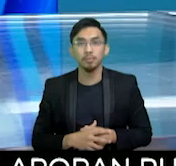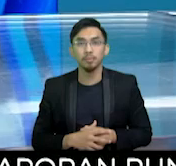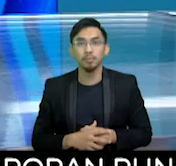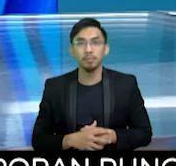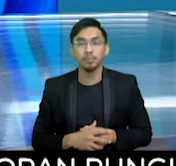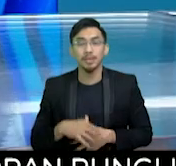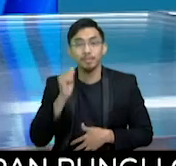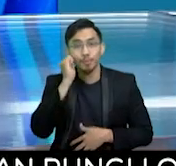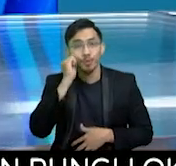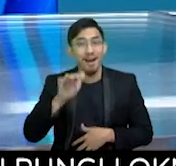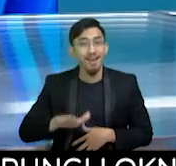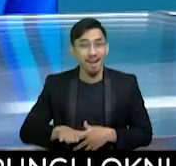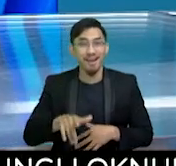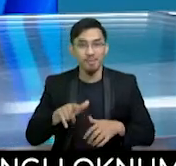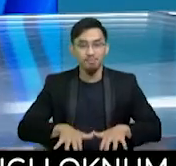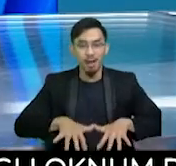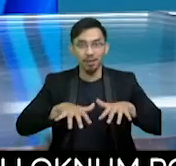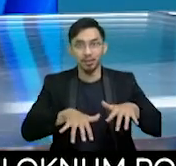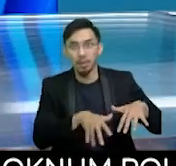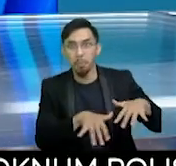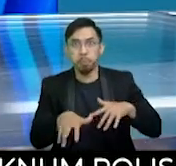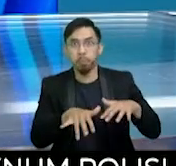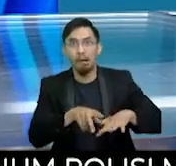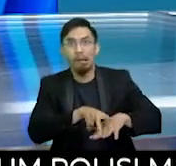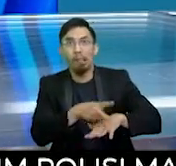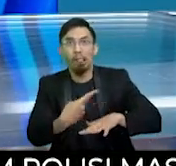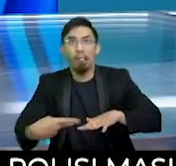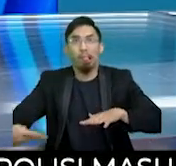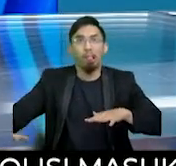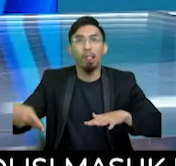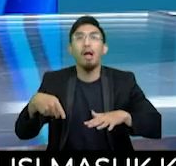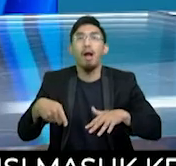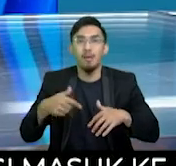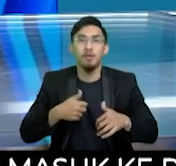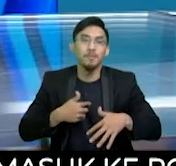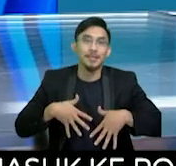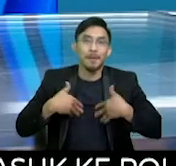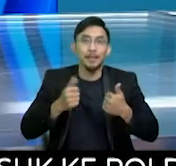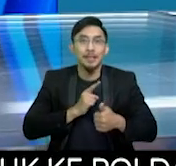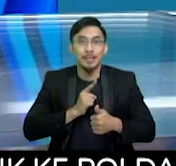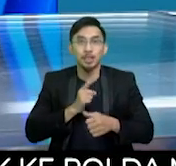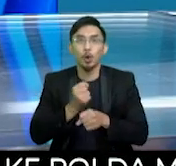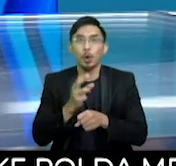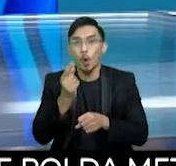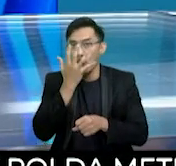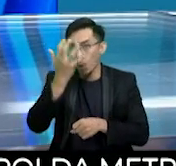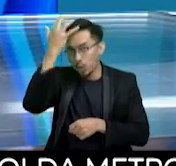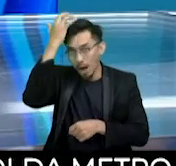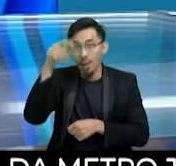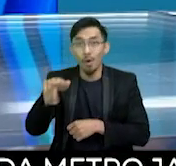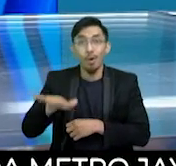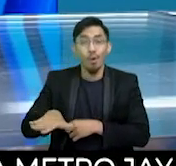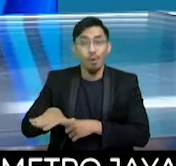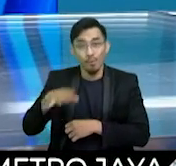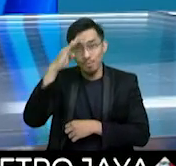Kita ke informasi lainnya, ibu dan anak terseret banjir bandang saat akan menyelamatkan diri di Kabupaten Gorontalo, Gorontalo. Korban bocah